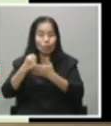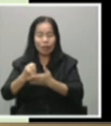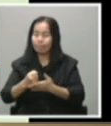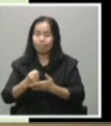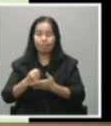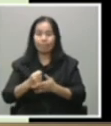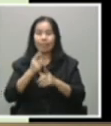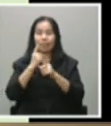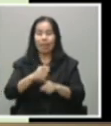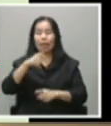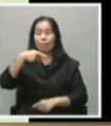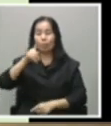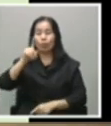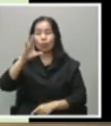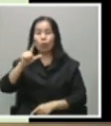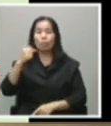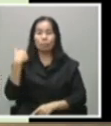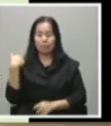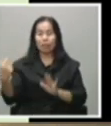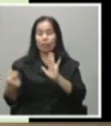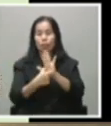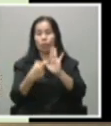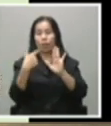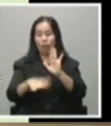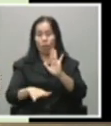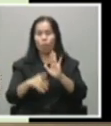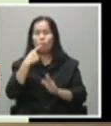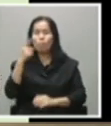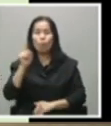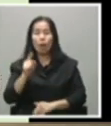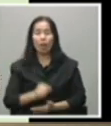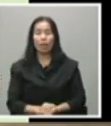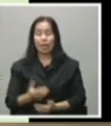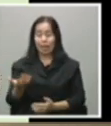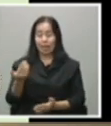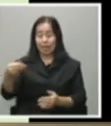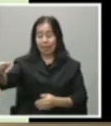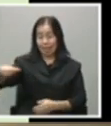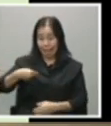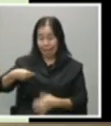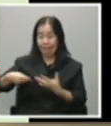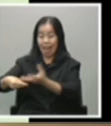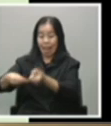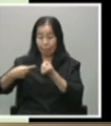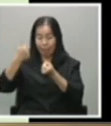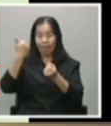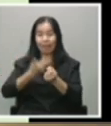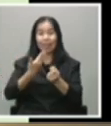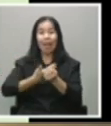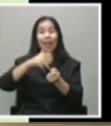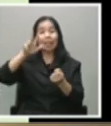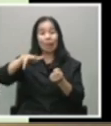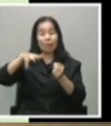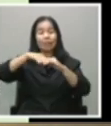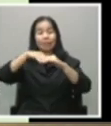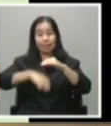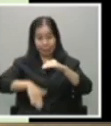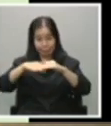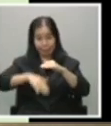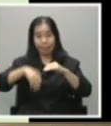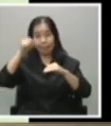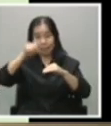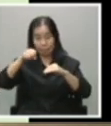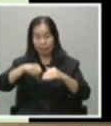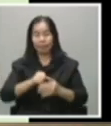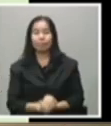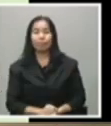ช.กำหนดกรรมการปปช.กำหนดว่าไอ้ทรัพย์สินที่รับได้นี่ไม่เกิน 3,000 บาทตามหลักเกณฑ์ในข้อ2ท่านประ